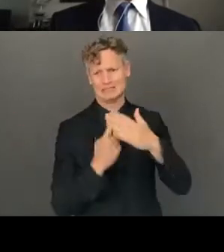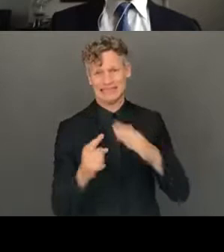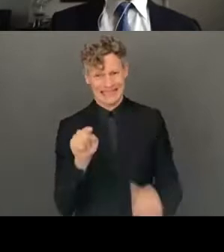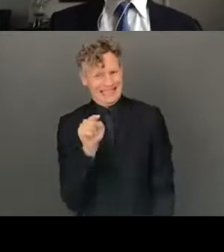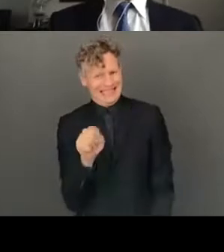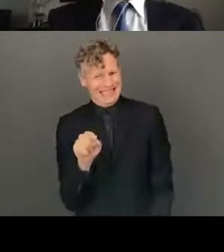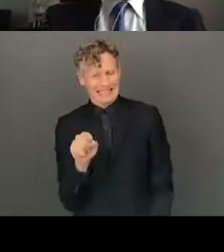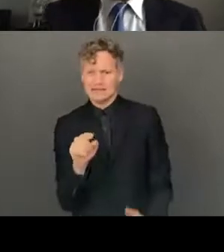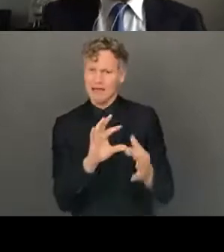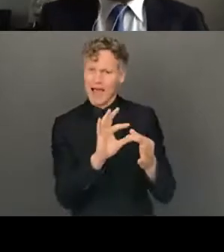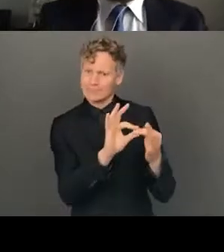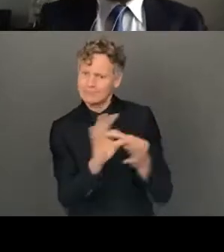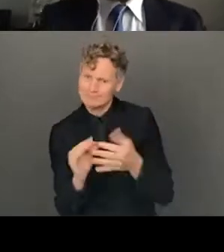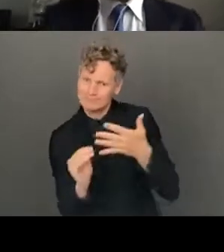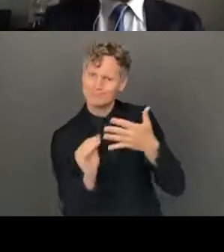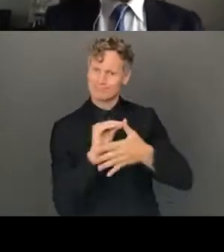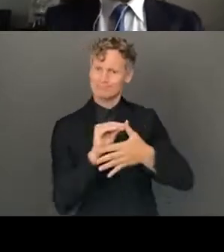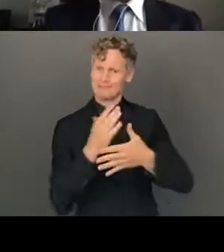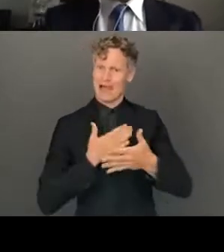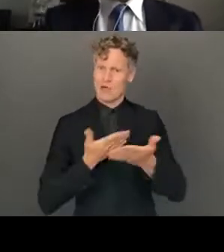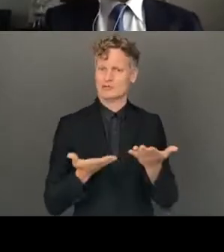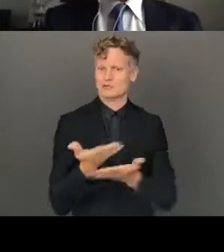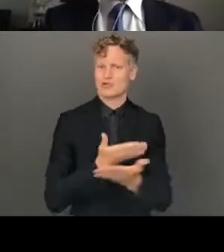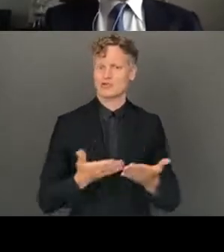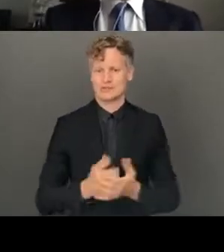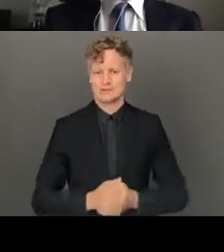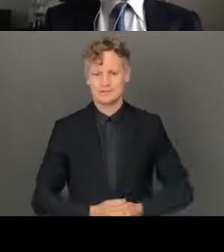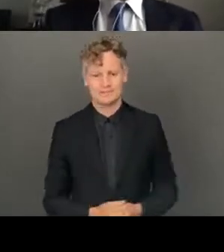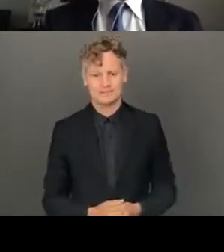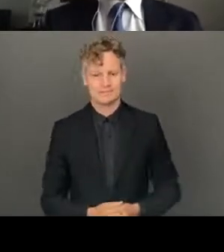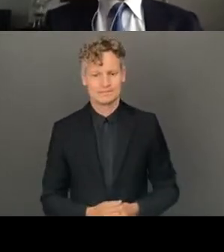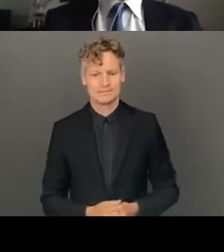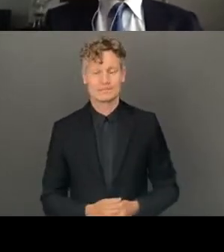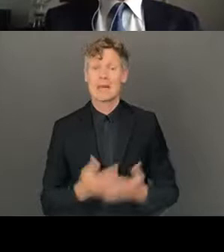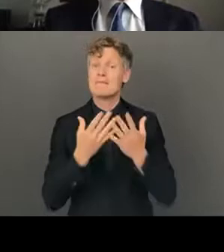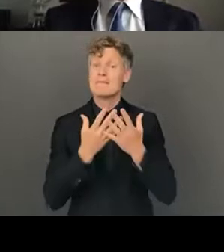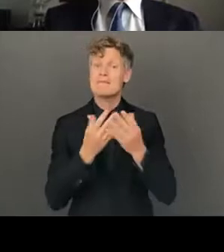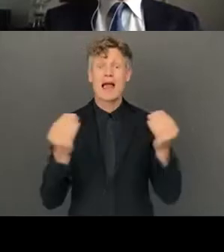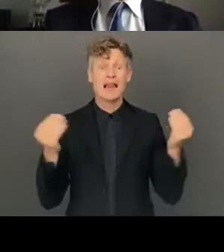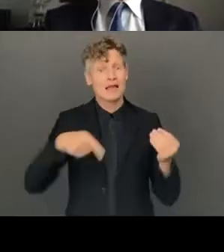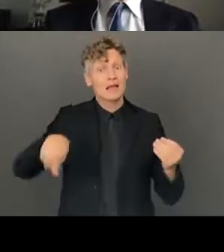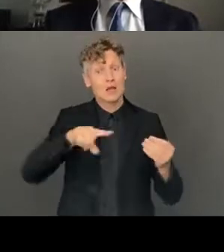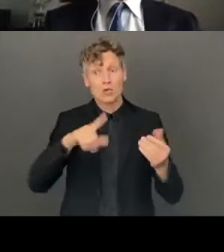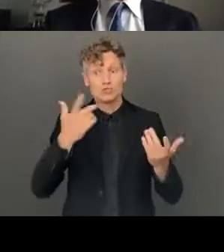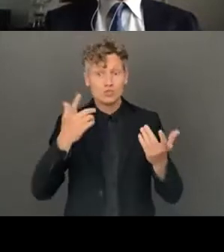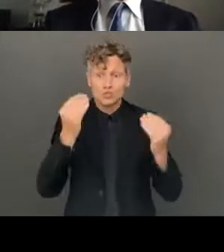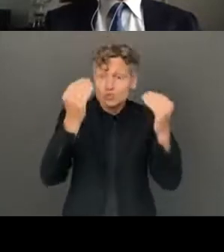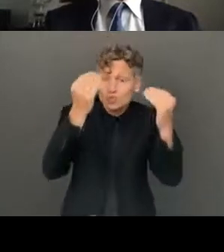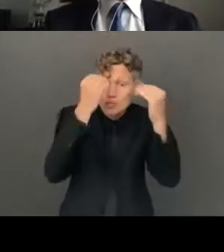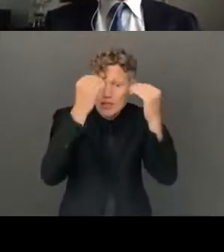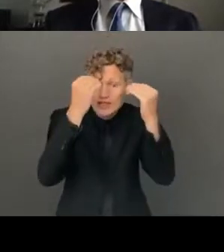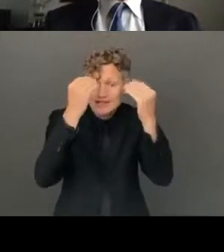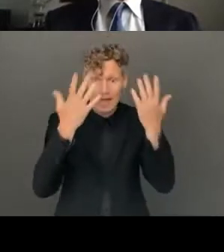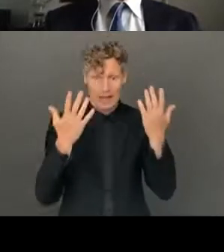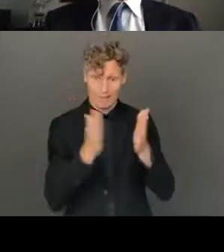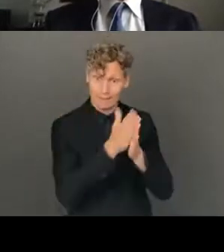au droit à l'éducation. Beaucoup de personnes ont été forcées à étudier devant leurs ordinateurs, mais il faut se